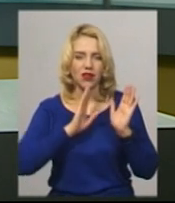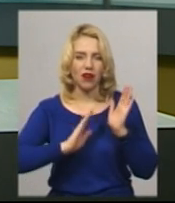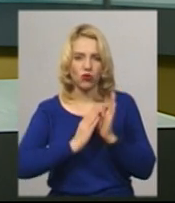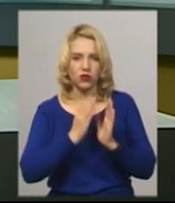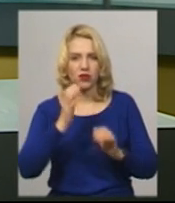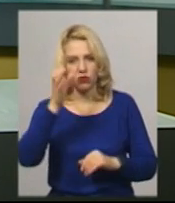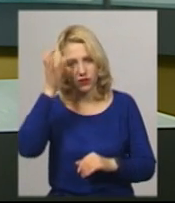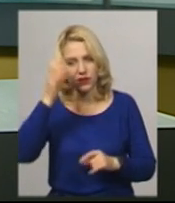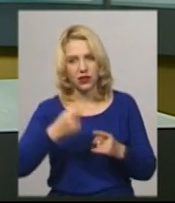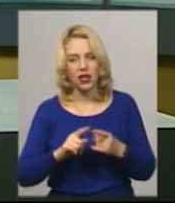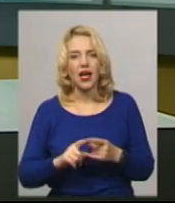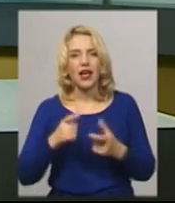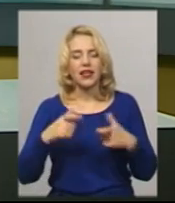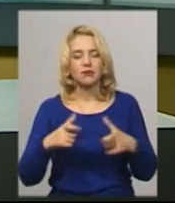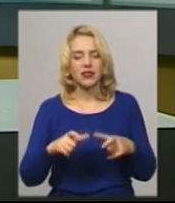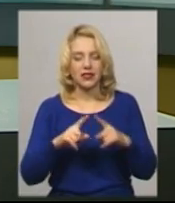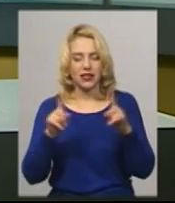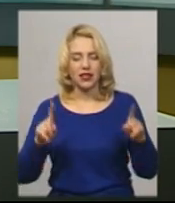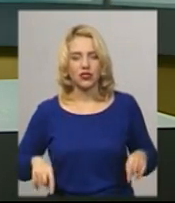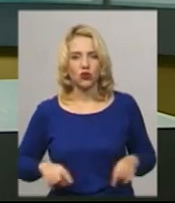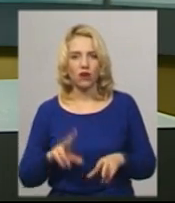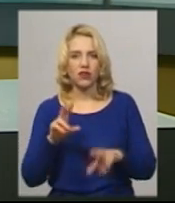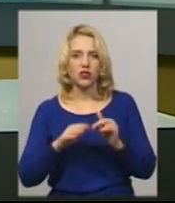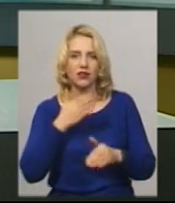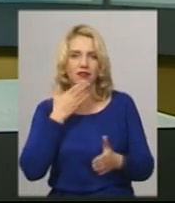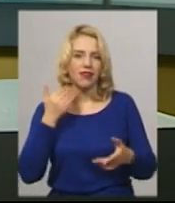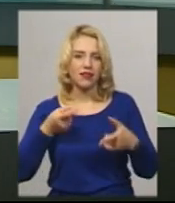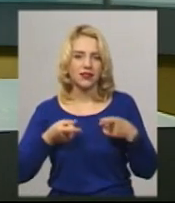освіти. Екзаменаційний листок такої особи вважається недійсним.